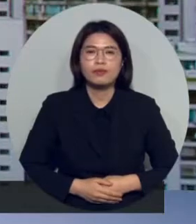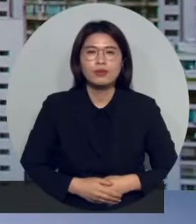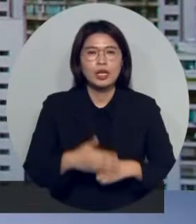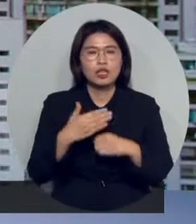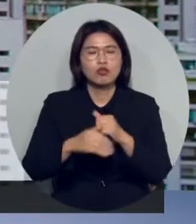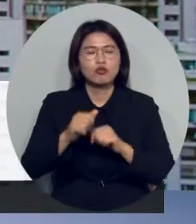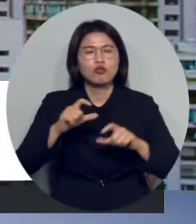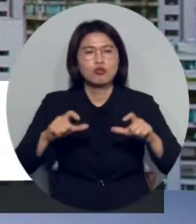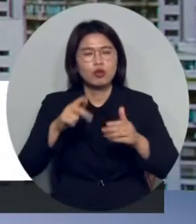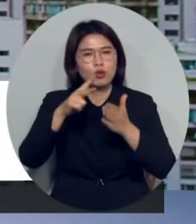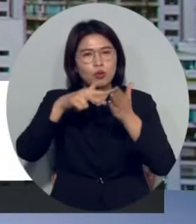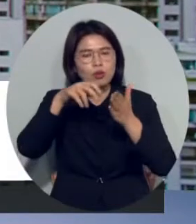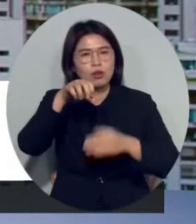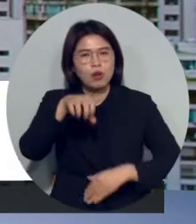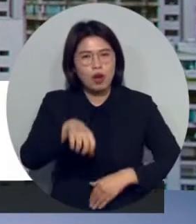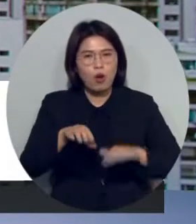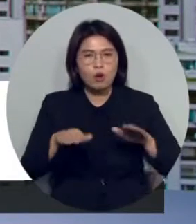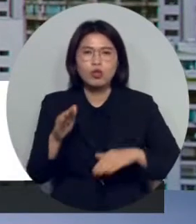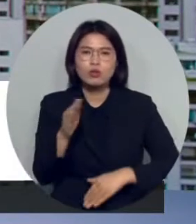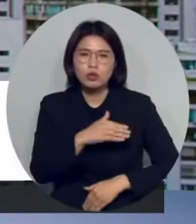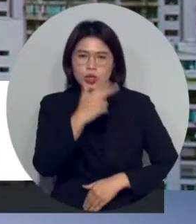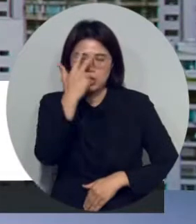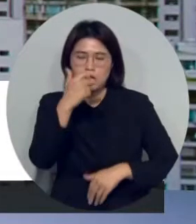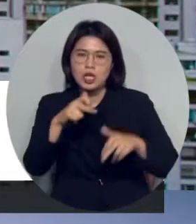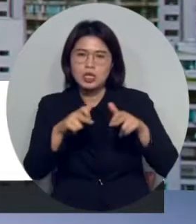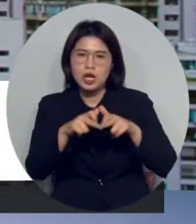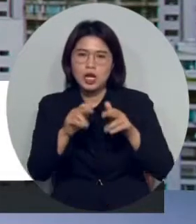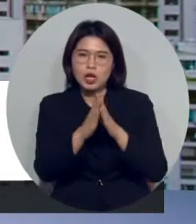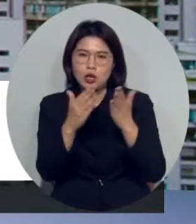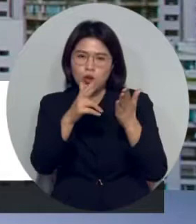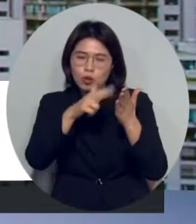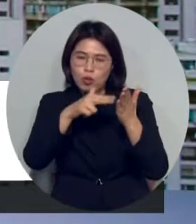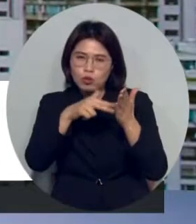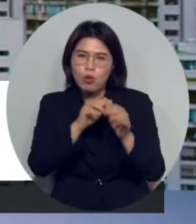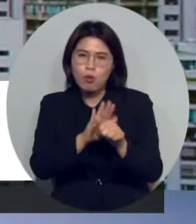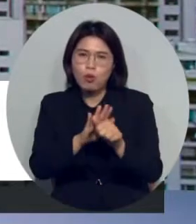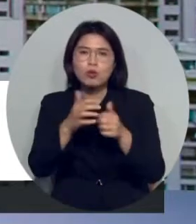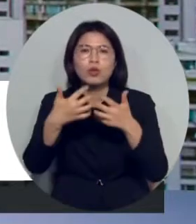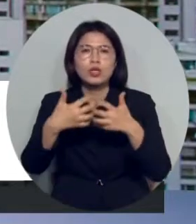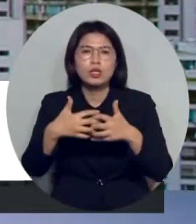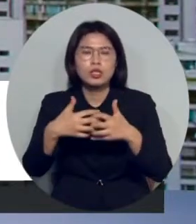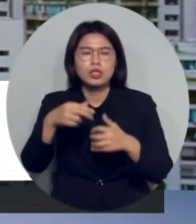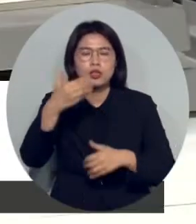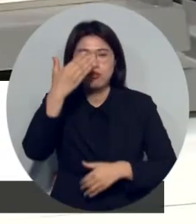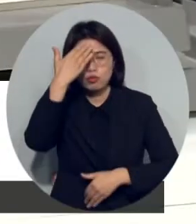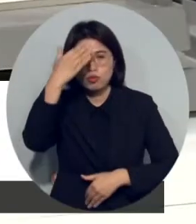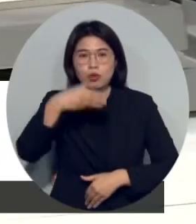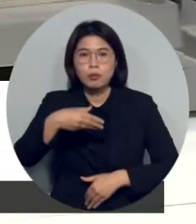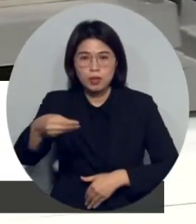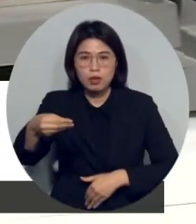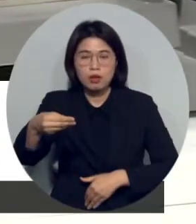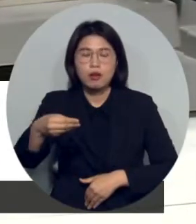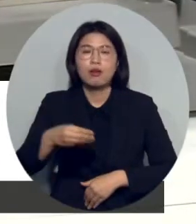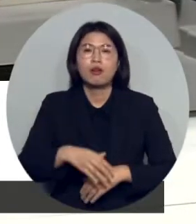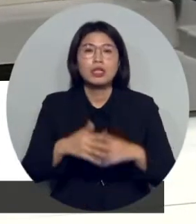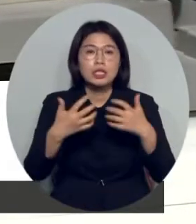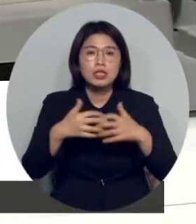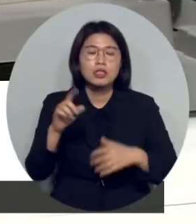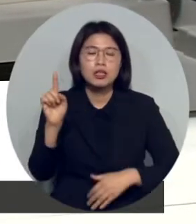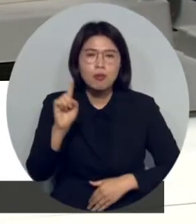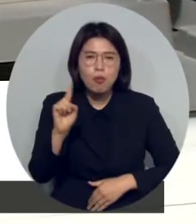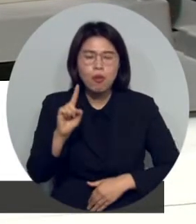대구 수상 도서관은 오늘부터 시각장애인 독서 보조기기 를 무료로 빌려줍니다 대여하고 있는 기기는